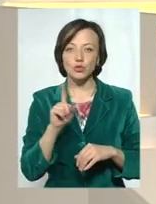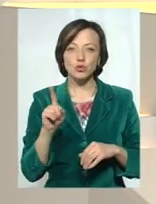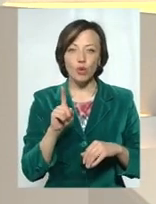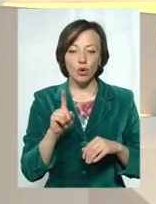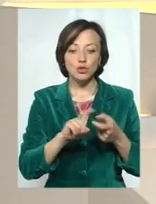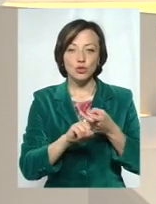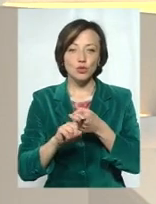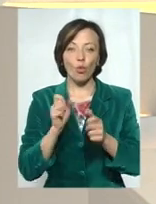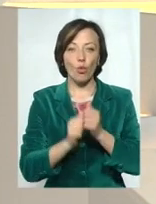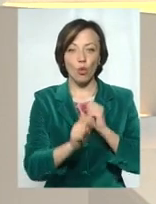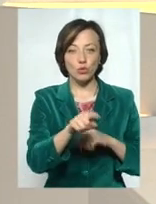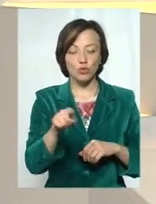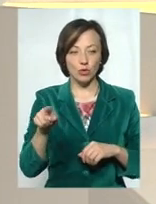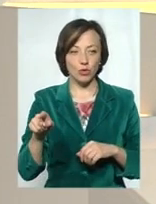кожного.